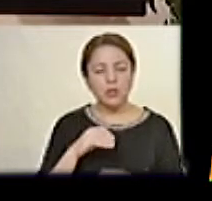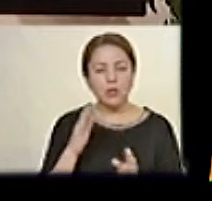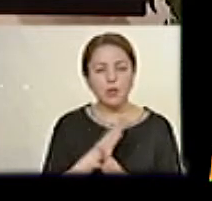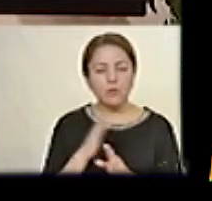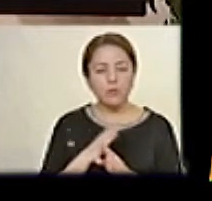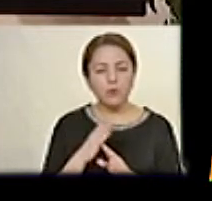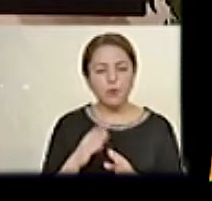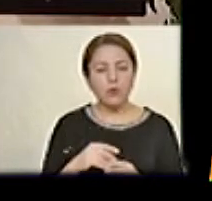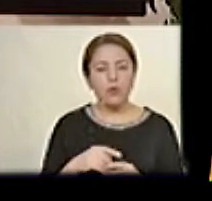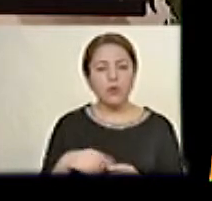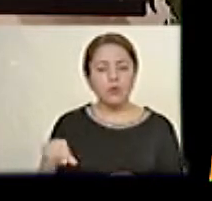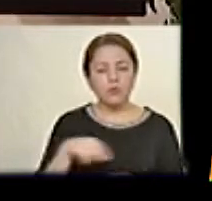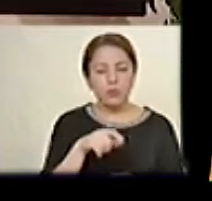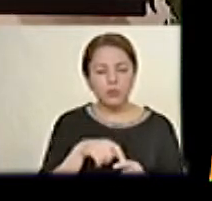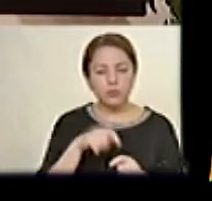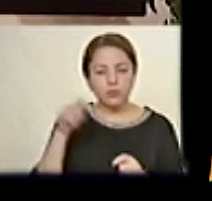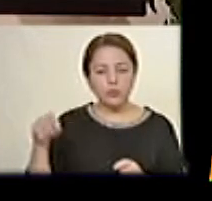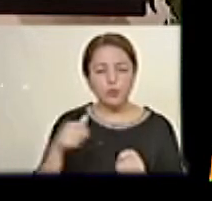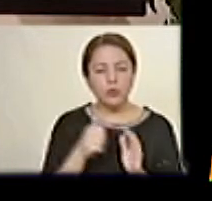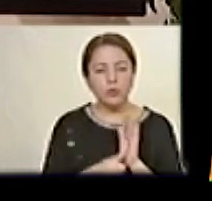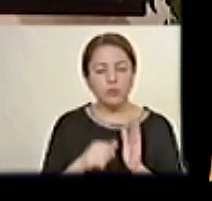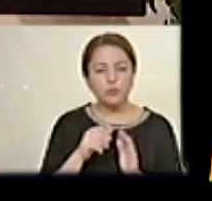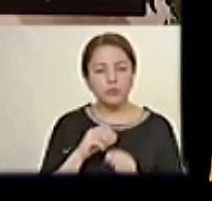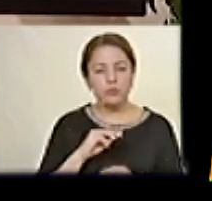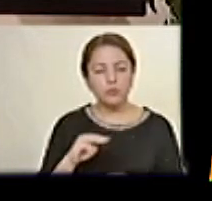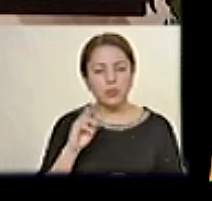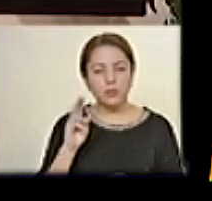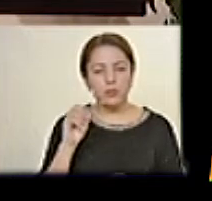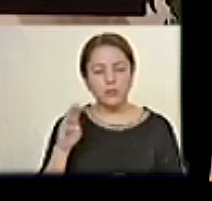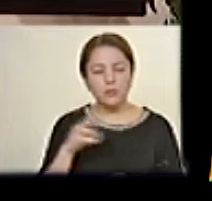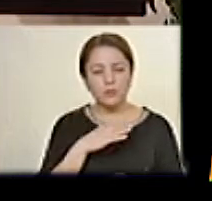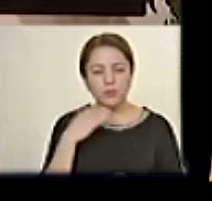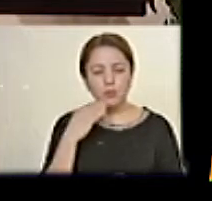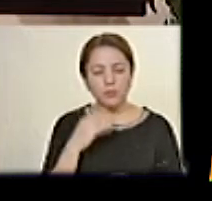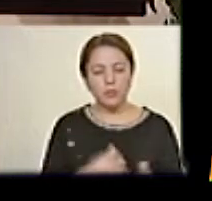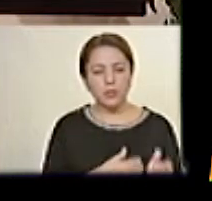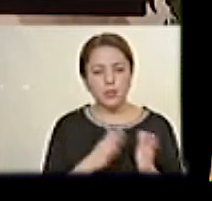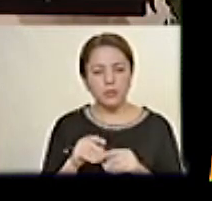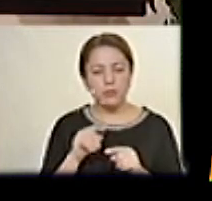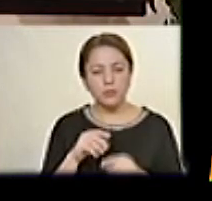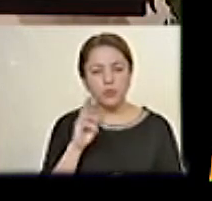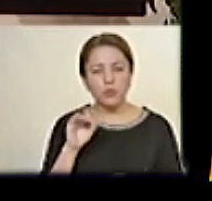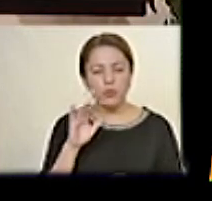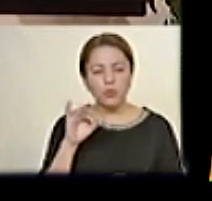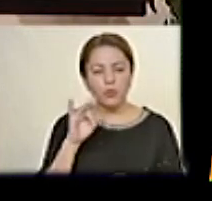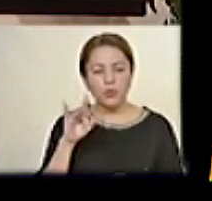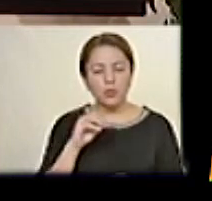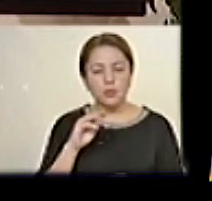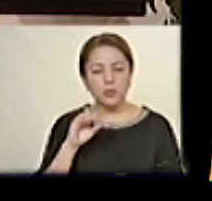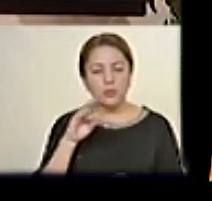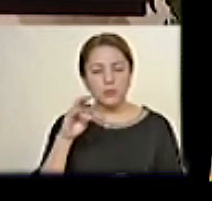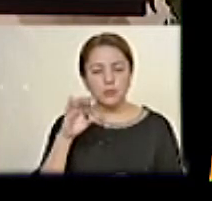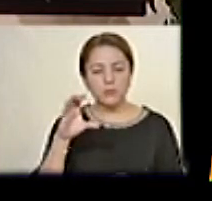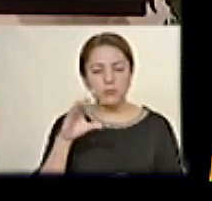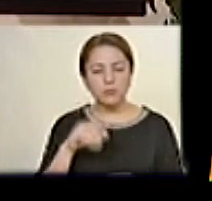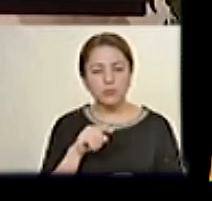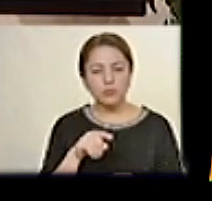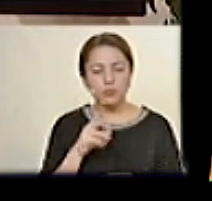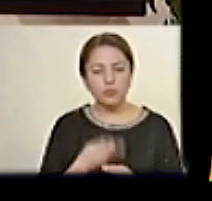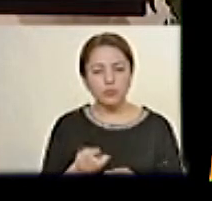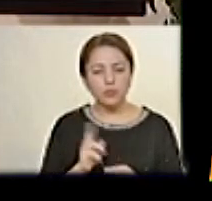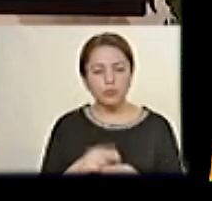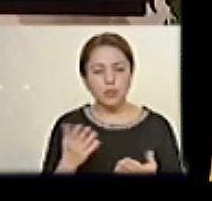60 ming kilometrdan ortiq. Keyingi transport turimiz bu quvur transporti hisoblanib, quvur transporti uchun